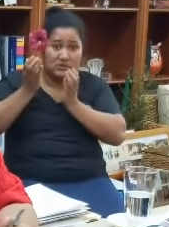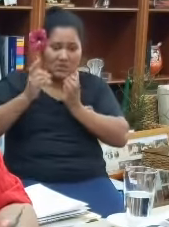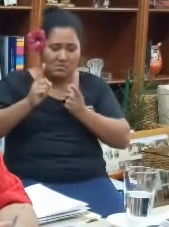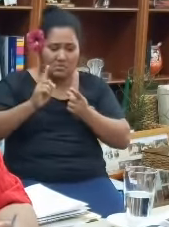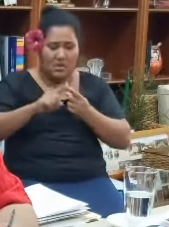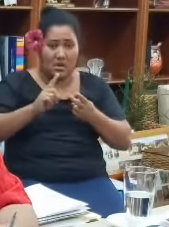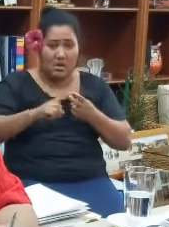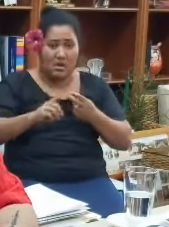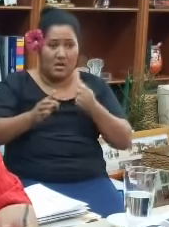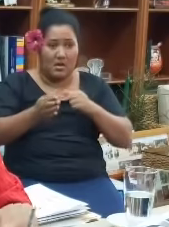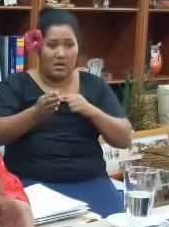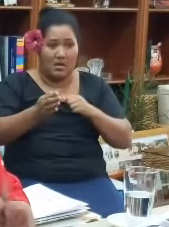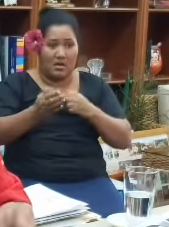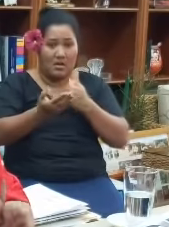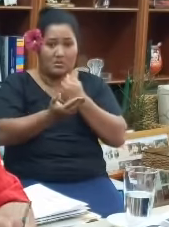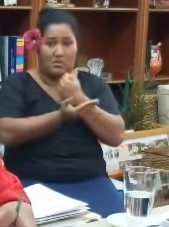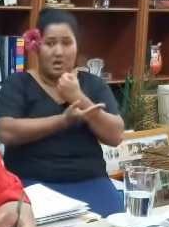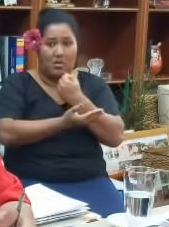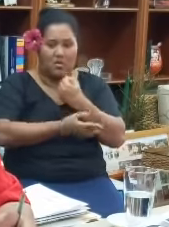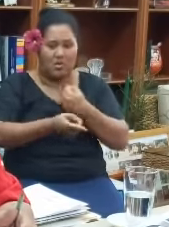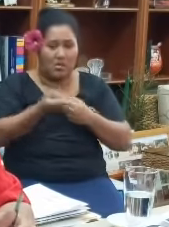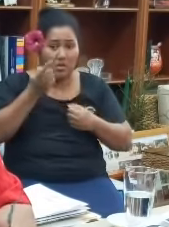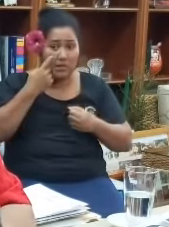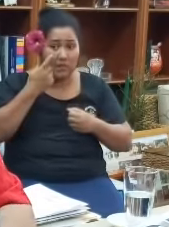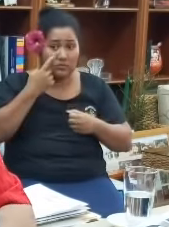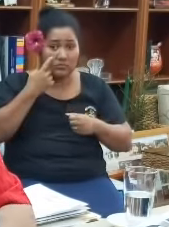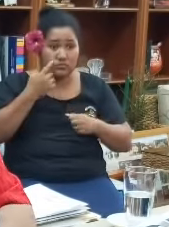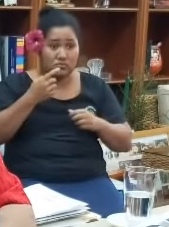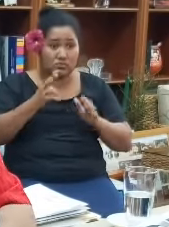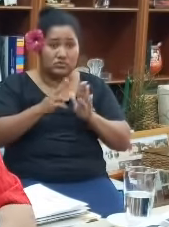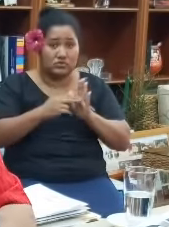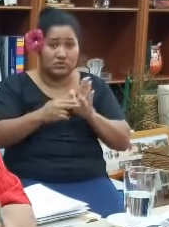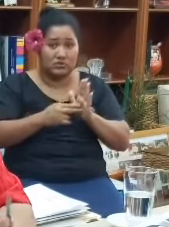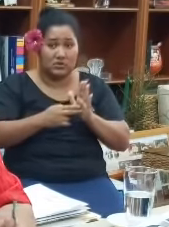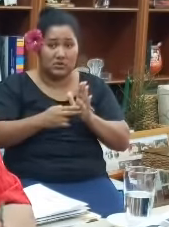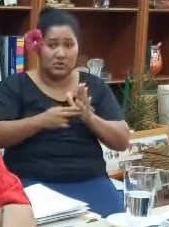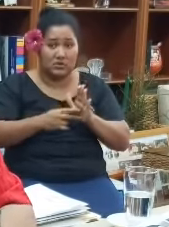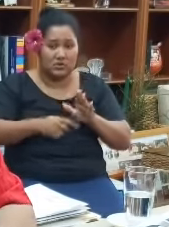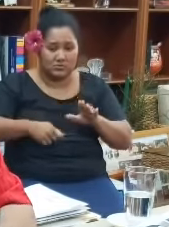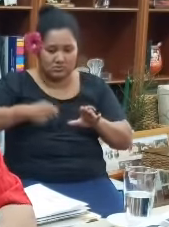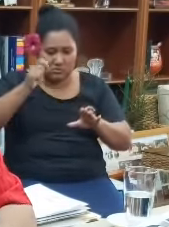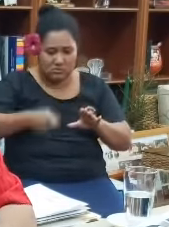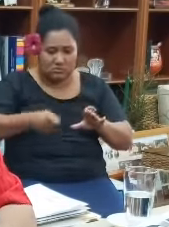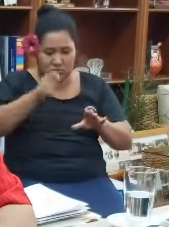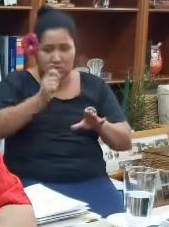makalo mai no kun ni sila wo ka kipi fo ia e tu e tu a ku ia ko